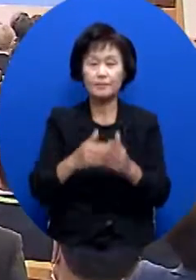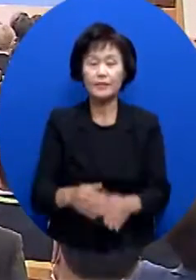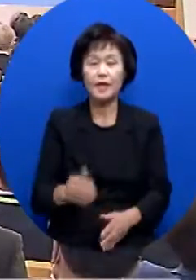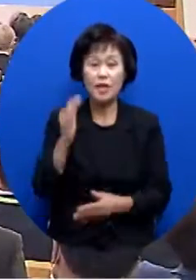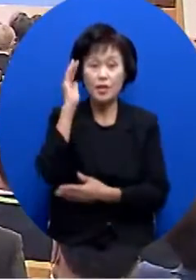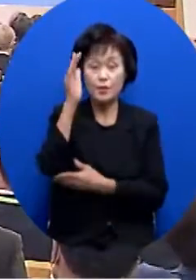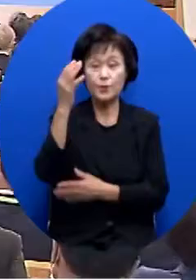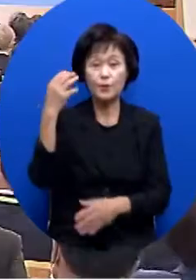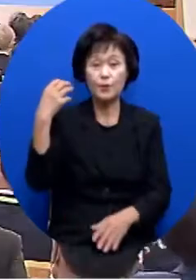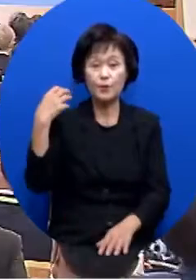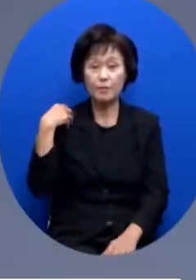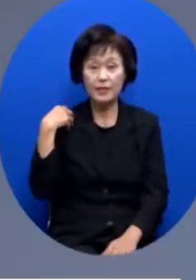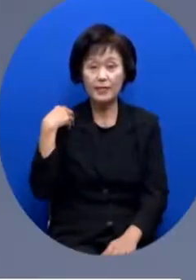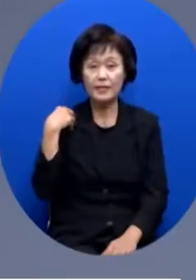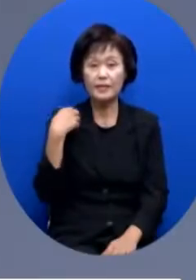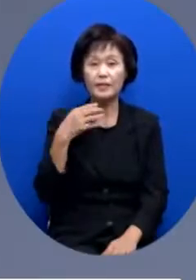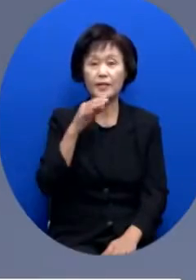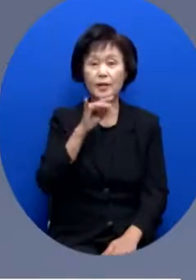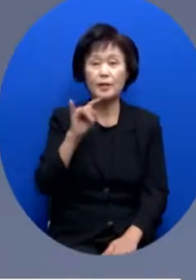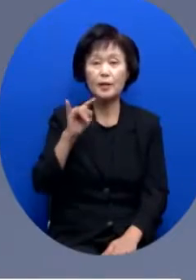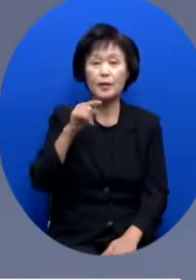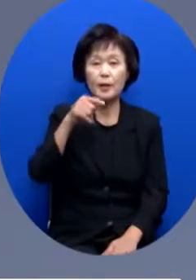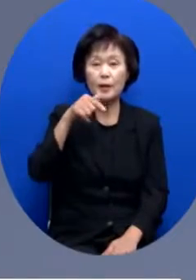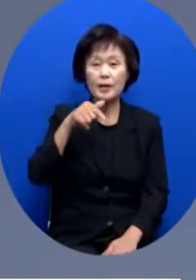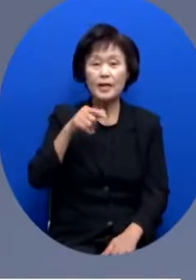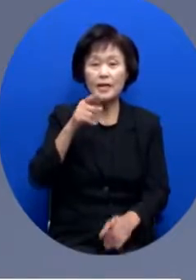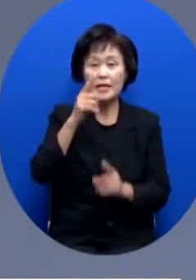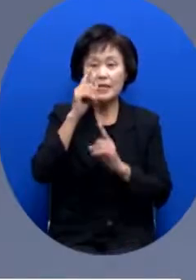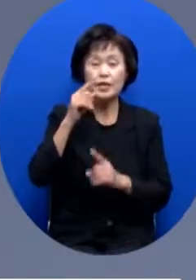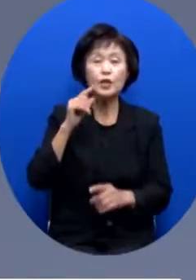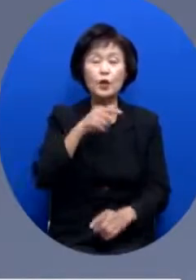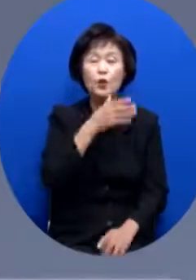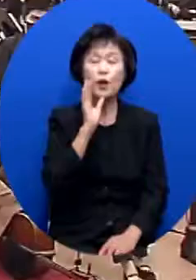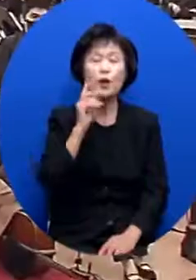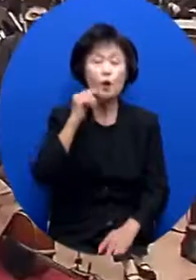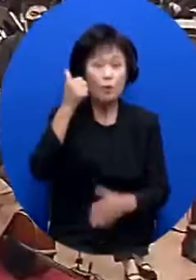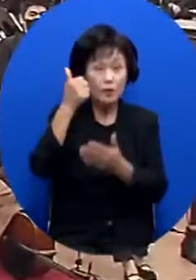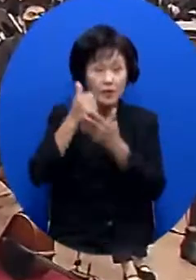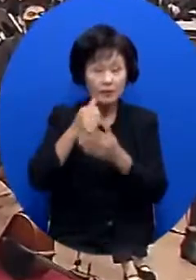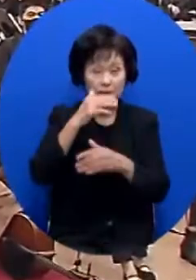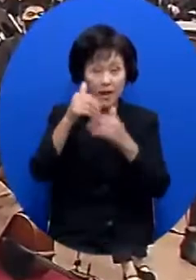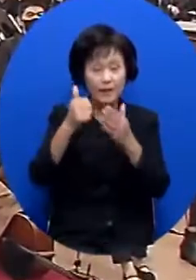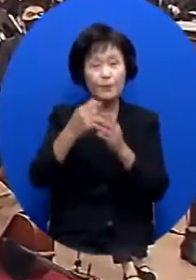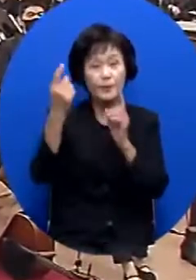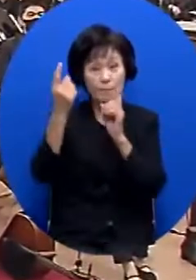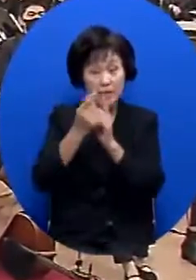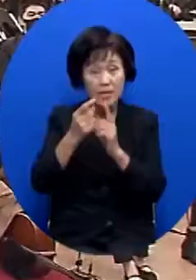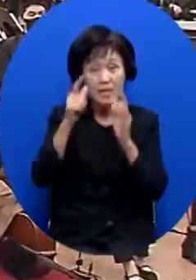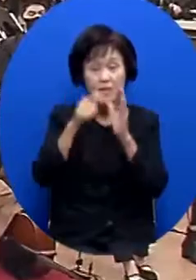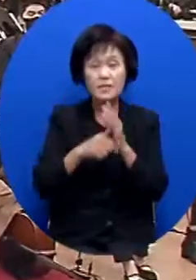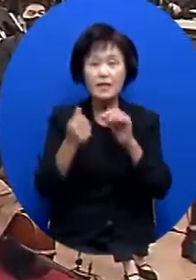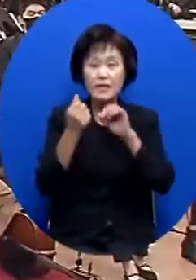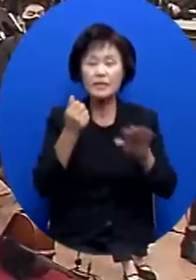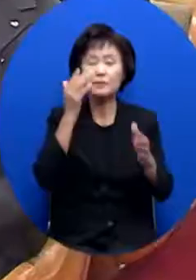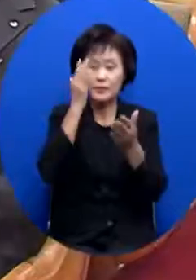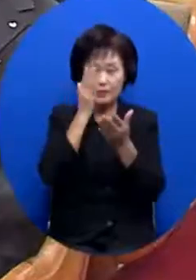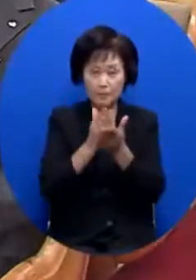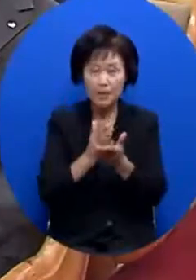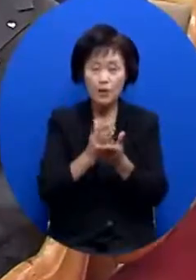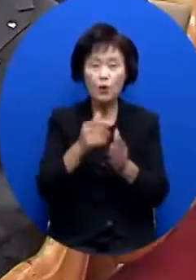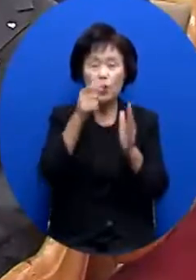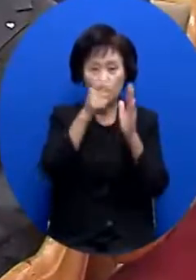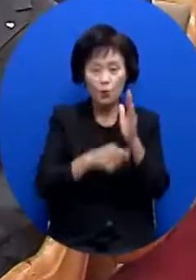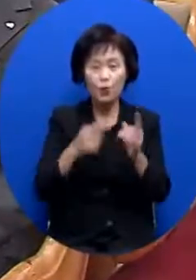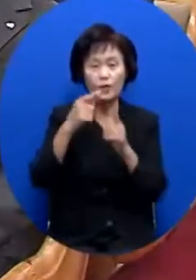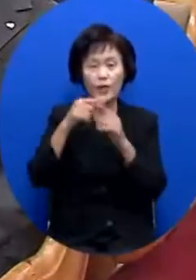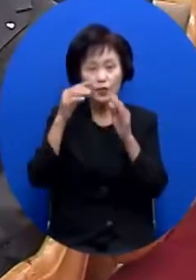설교를 전한 예장통합총회 백유래 총회장 이성희 원로 목사는 하나님과 대면의 시간을 잃어버리지 않고 교단과